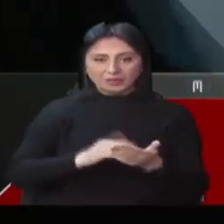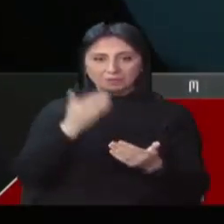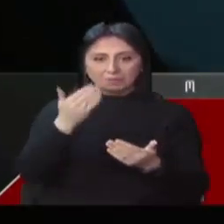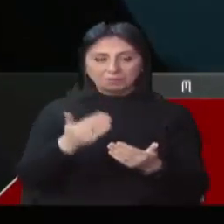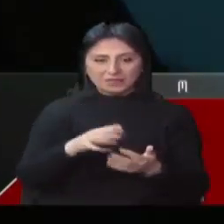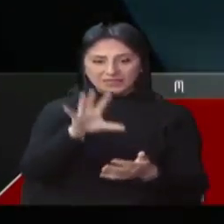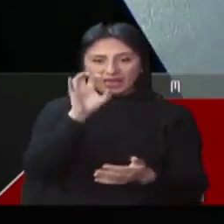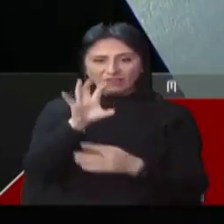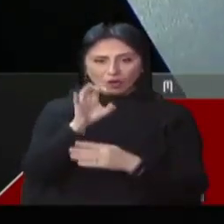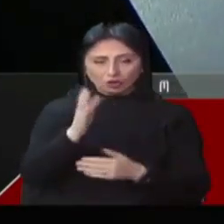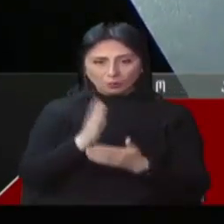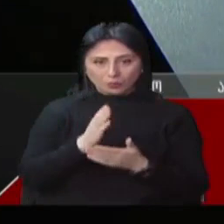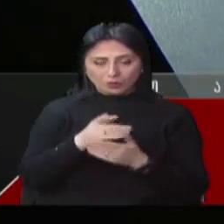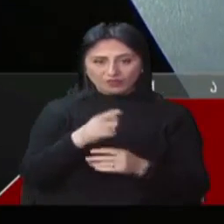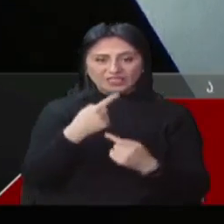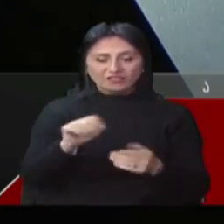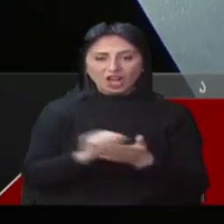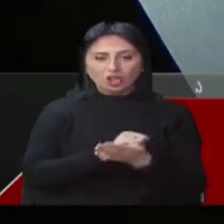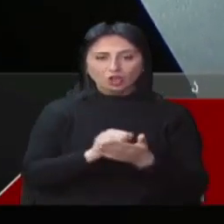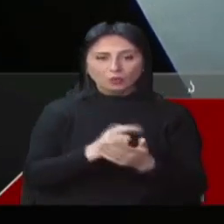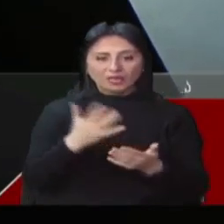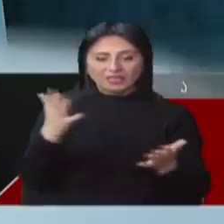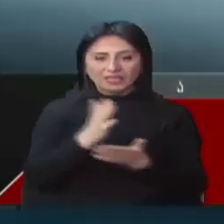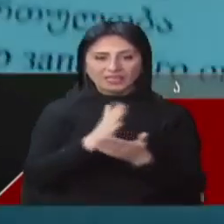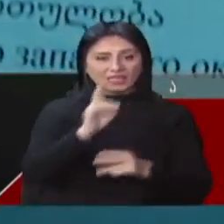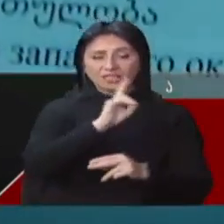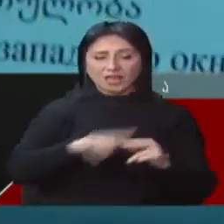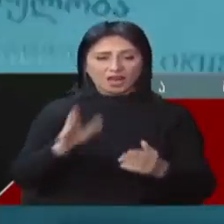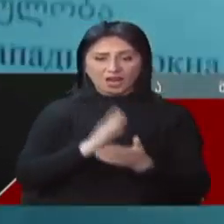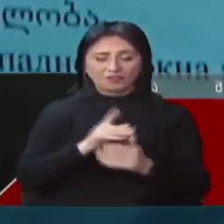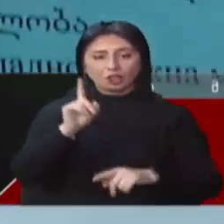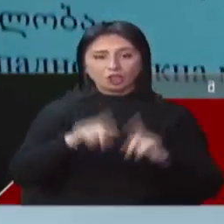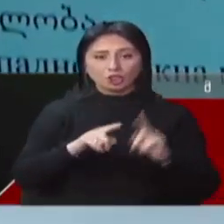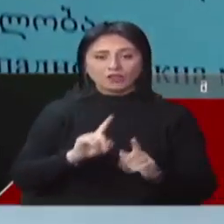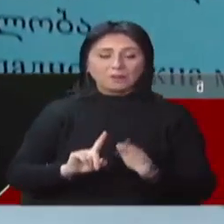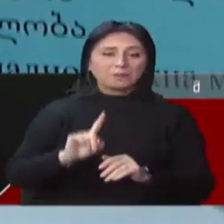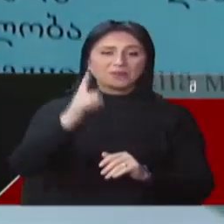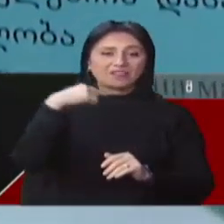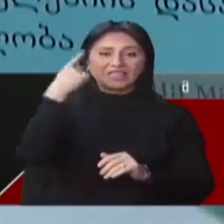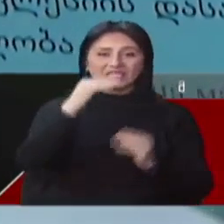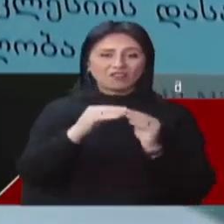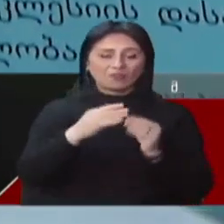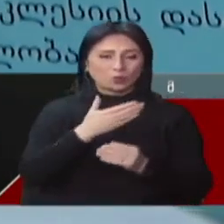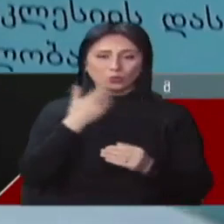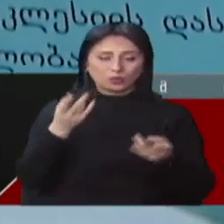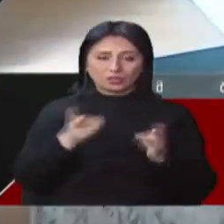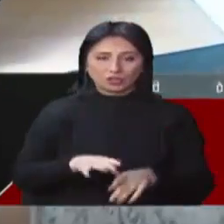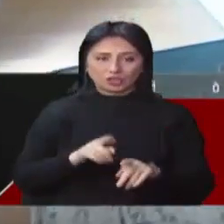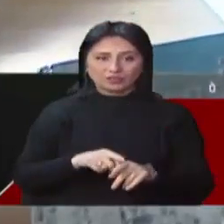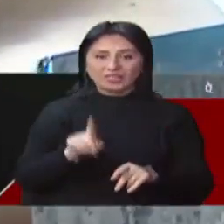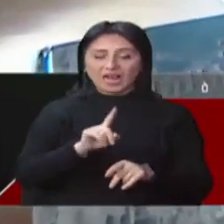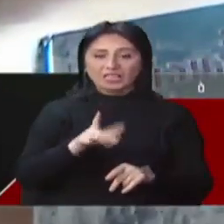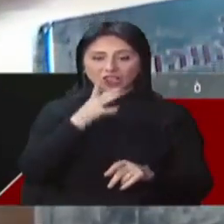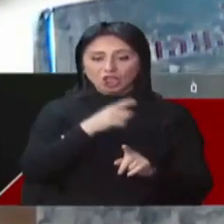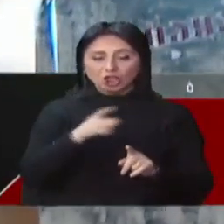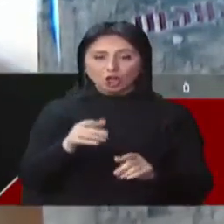მიერ გადაღებული ფოტოებისა და სხვა დოკუმენტების დიდი ნაწილი დაკარგულია. ზოგი კი თავდაპირველი სახით აღარაა შემორჩენილი. ის რაც